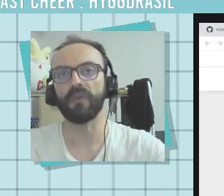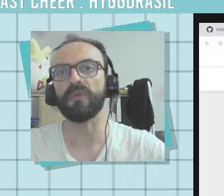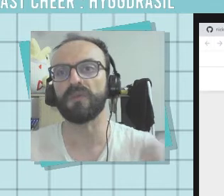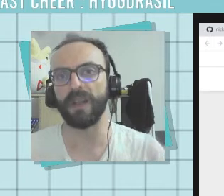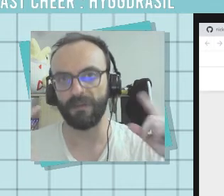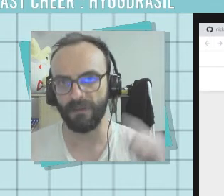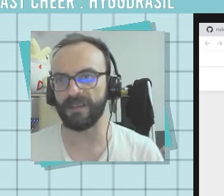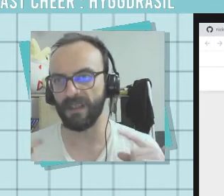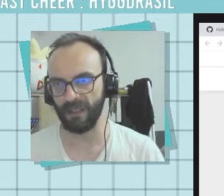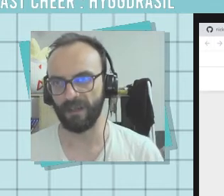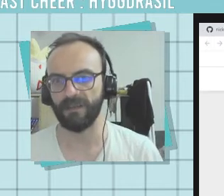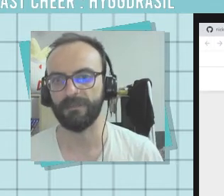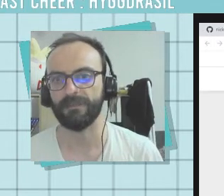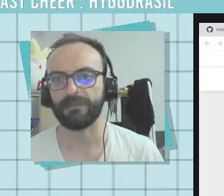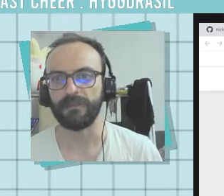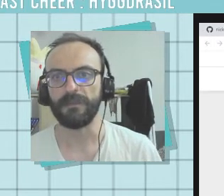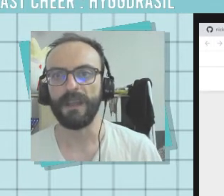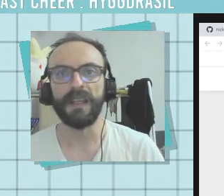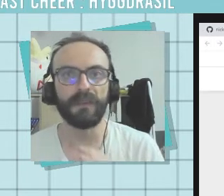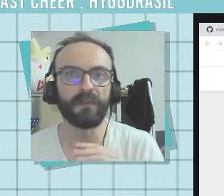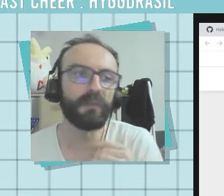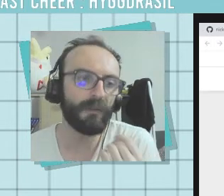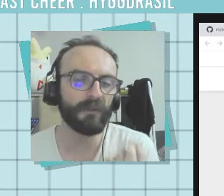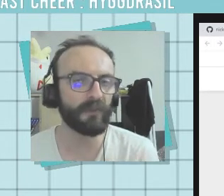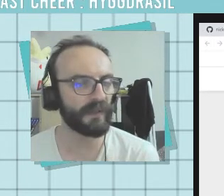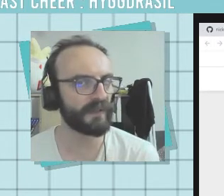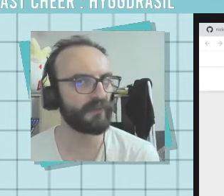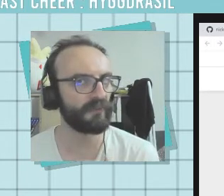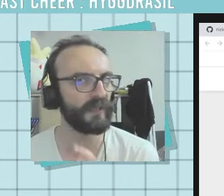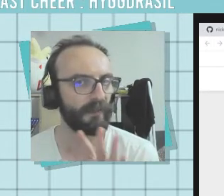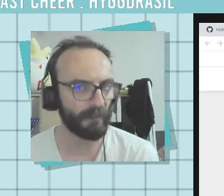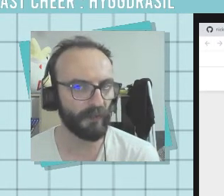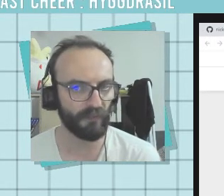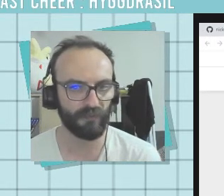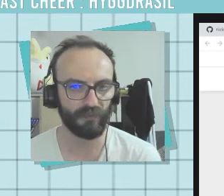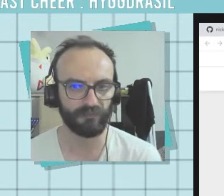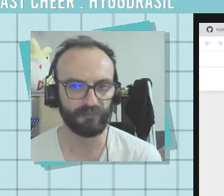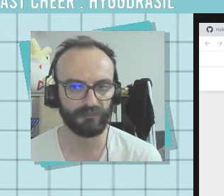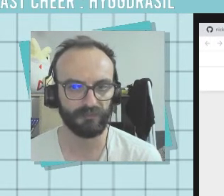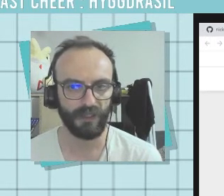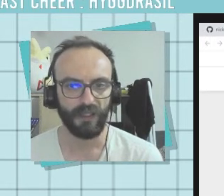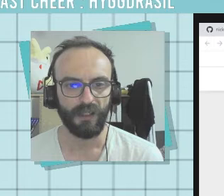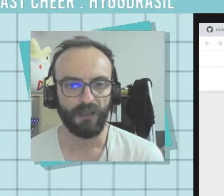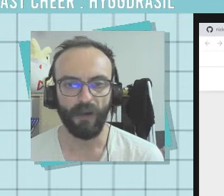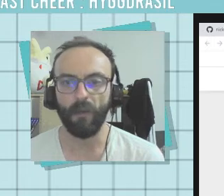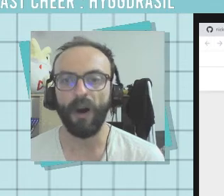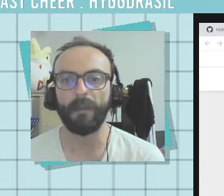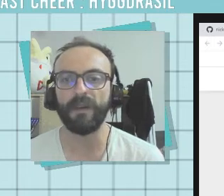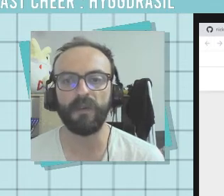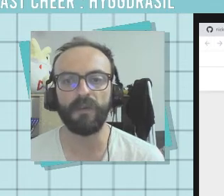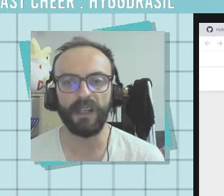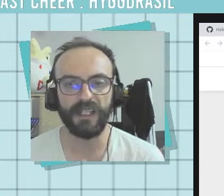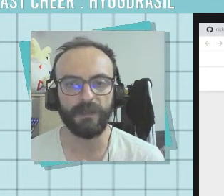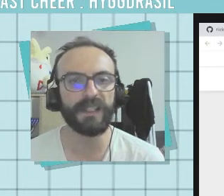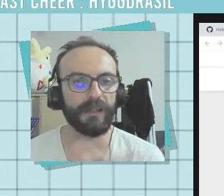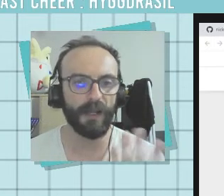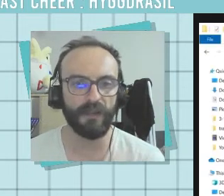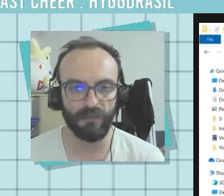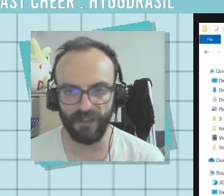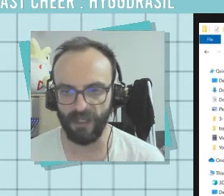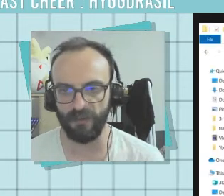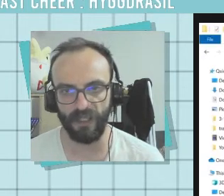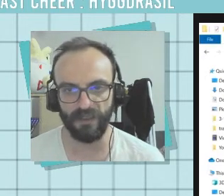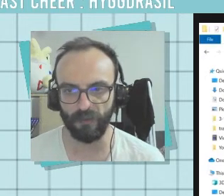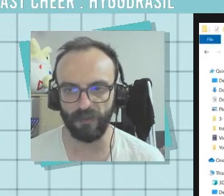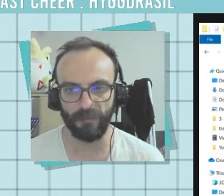de reconstruire la phrase derrière. Donc pour avoir une conversation fluide, pas ouf. Voilà. Ouais. Bon après en gros voilà il explique, il dit bah là je fais